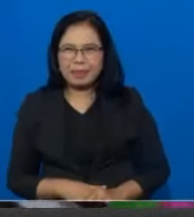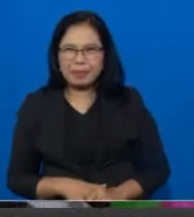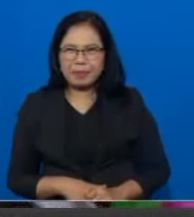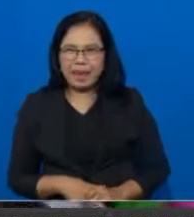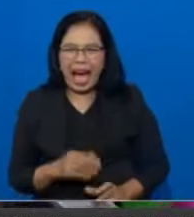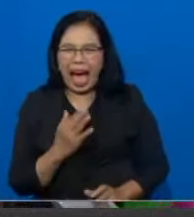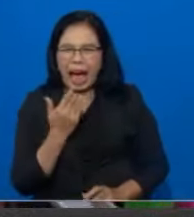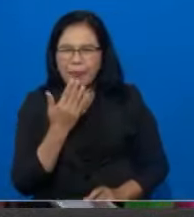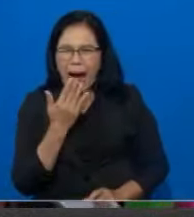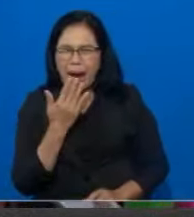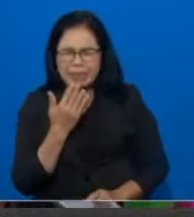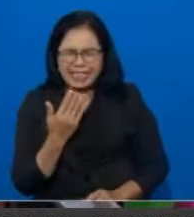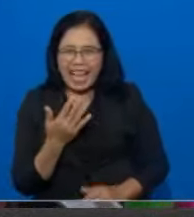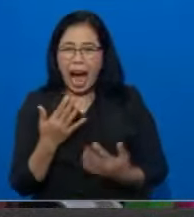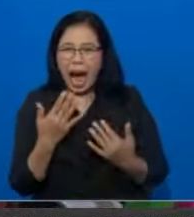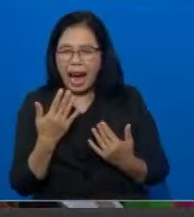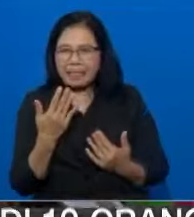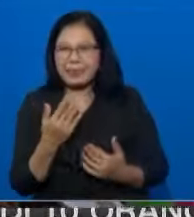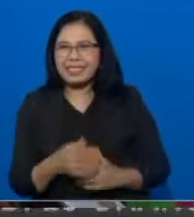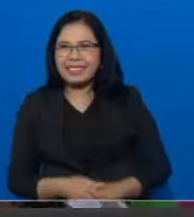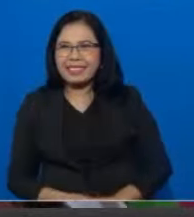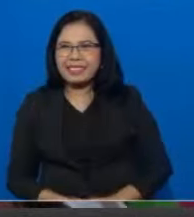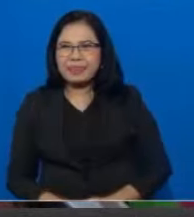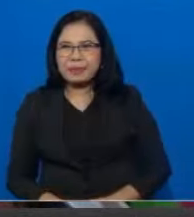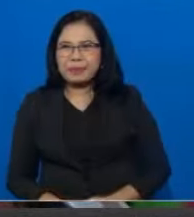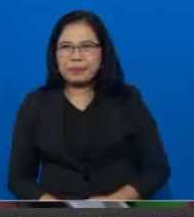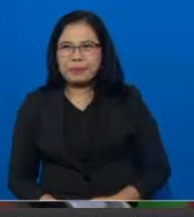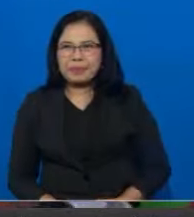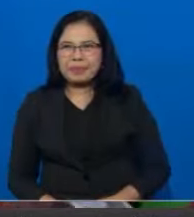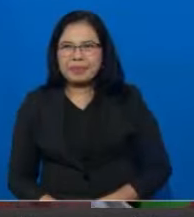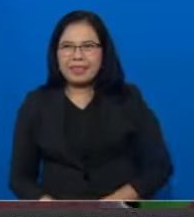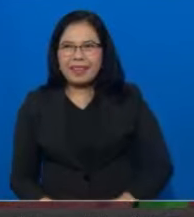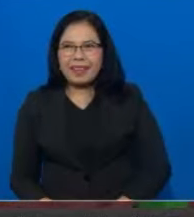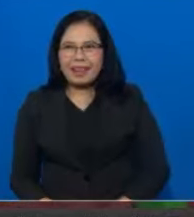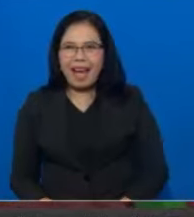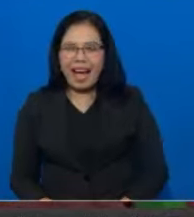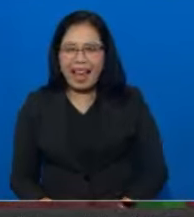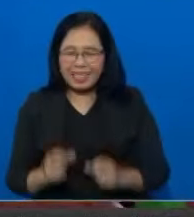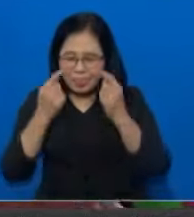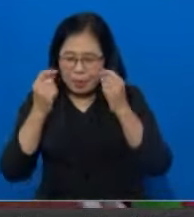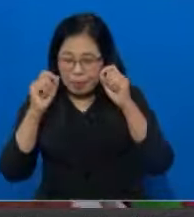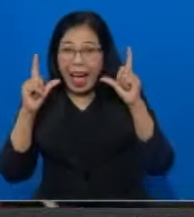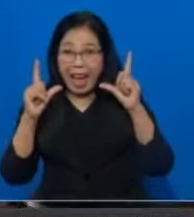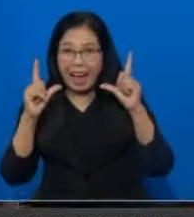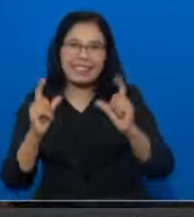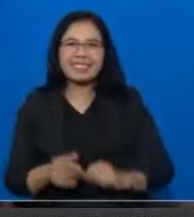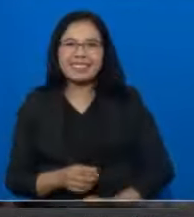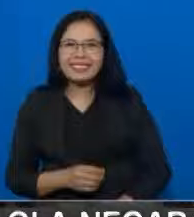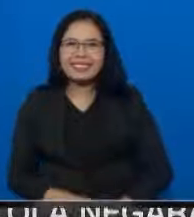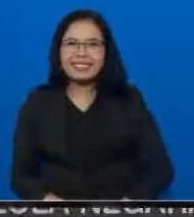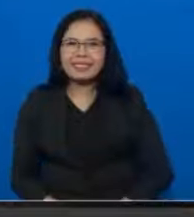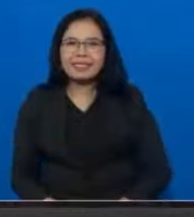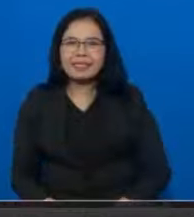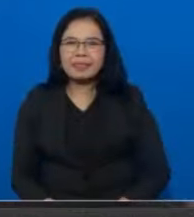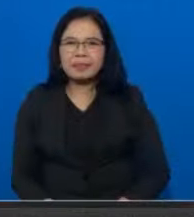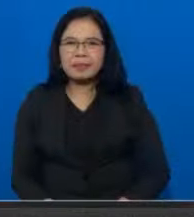Tung, langsung. Tapi pedesnya nggak yang bikin nyelakit. Pedes aja, langsung seger. Langsung seger.